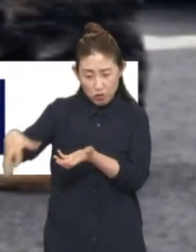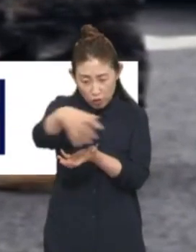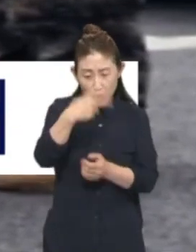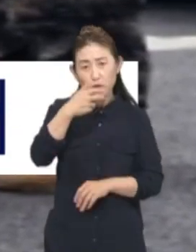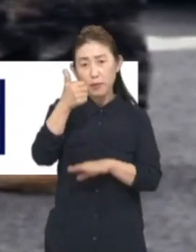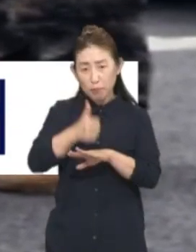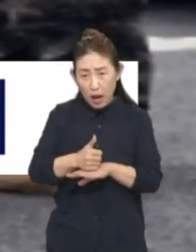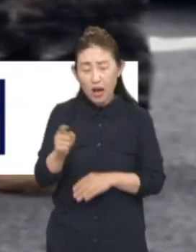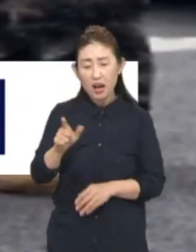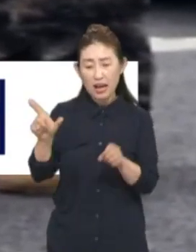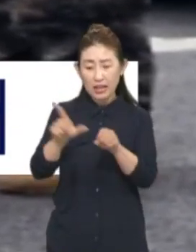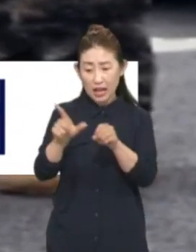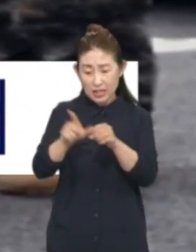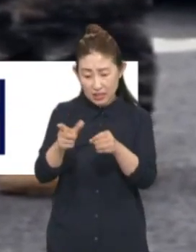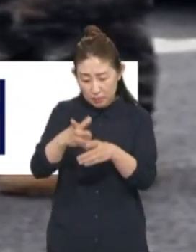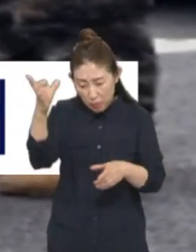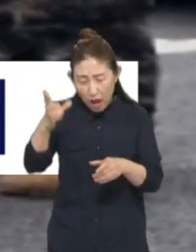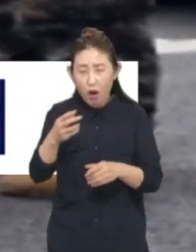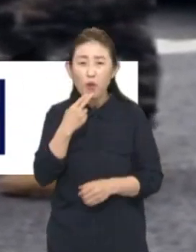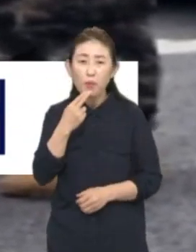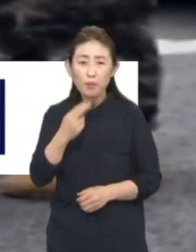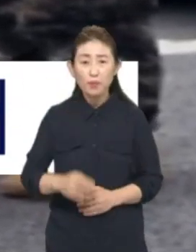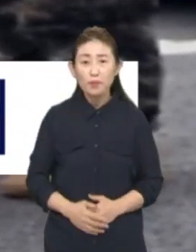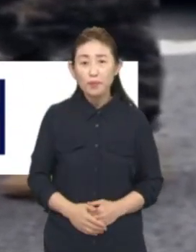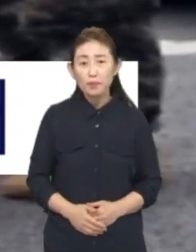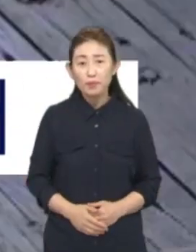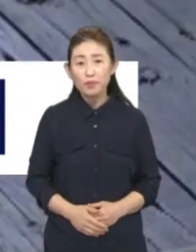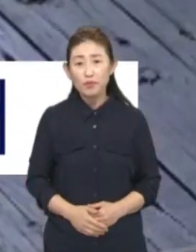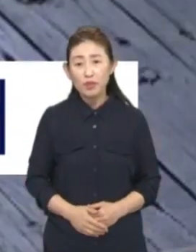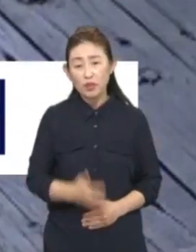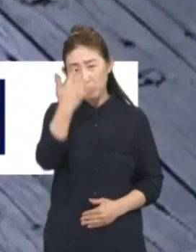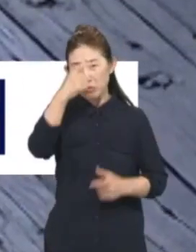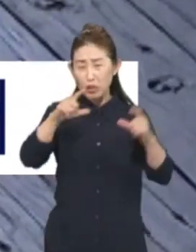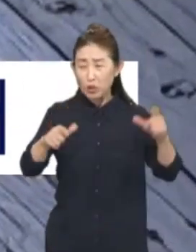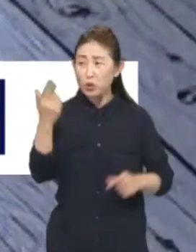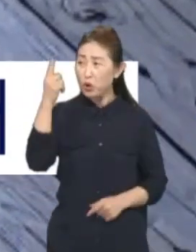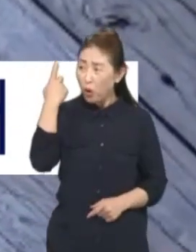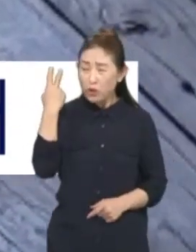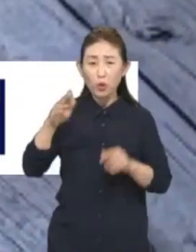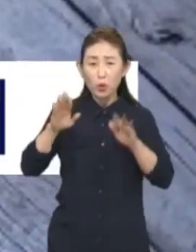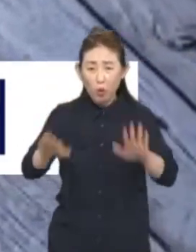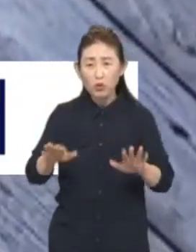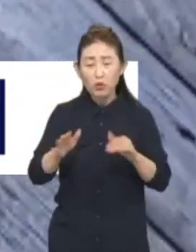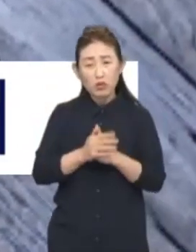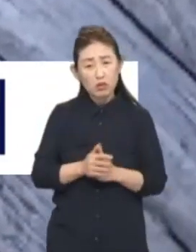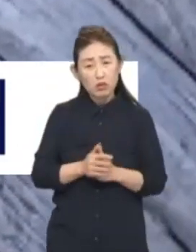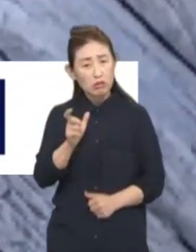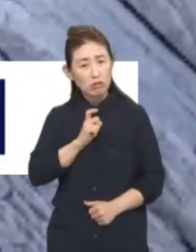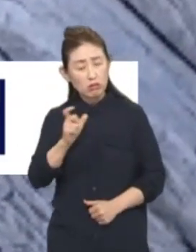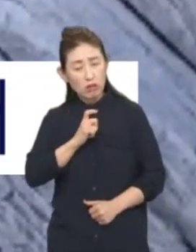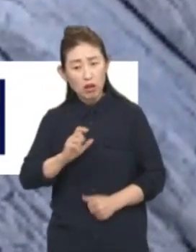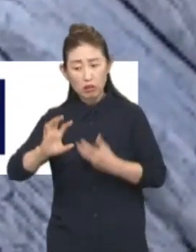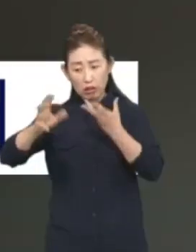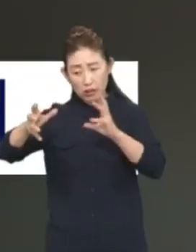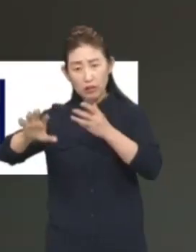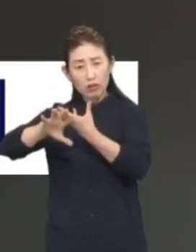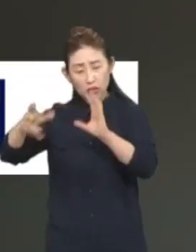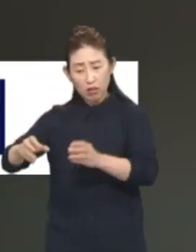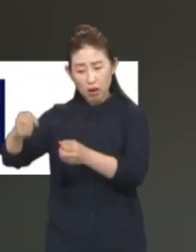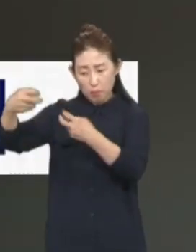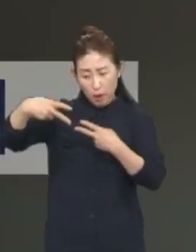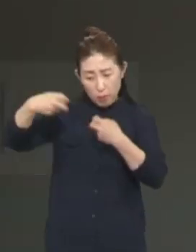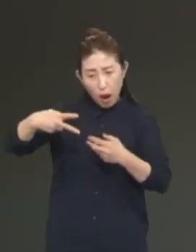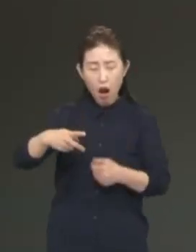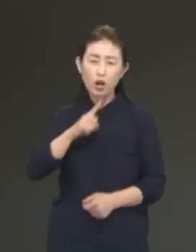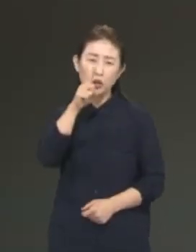조사한 결과 가스가 검출되진 않았습니다 충남에선 최근 이틀간 30건이 넘는 수상한 국제 우편물 신고가